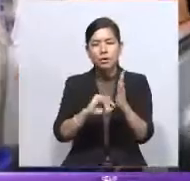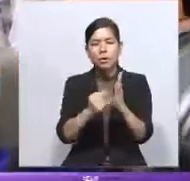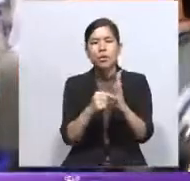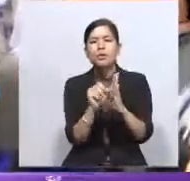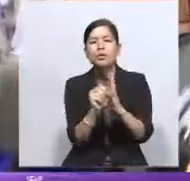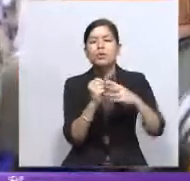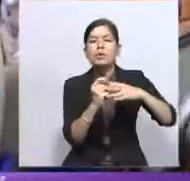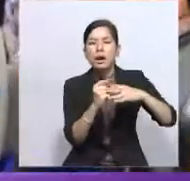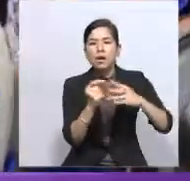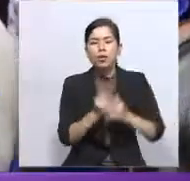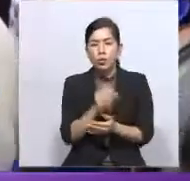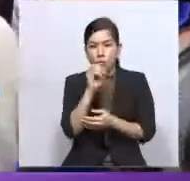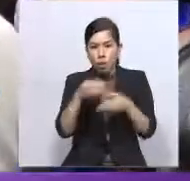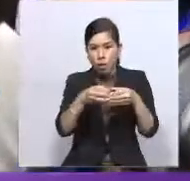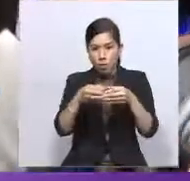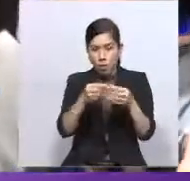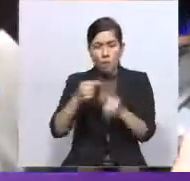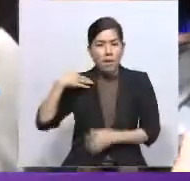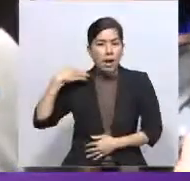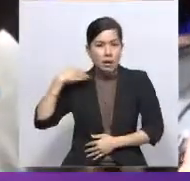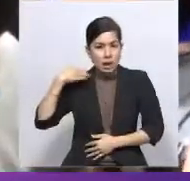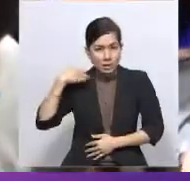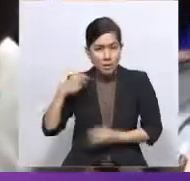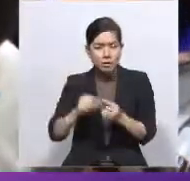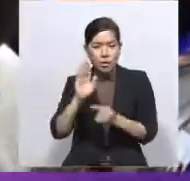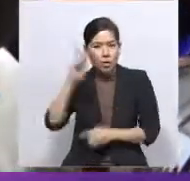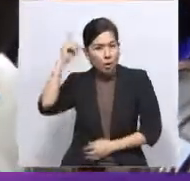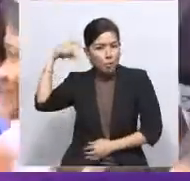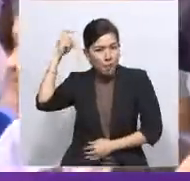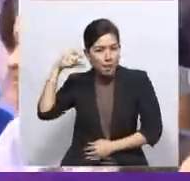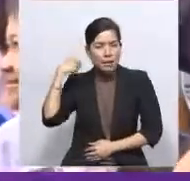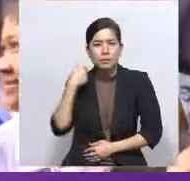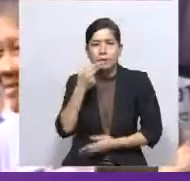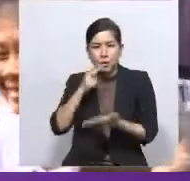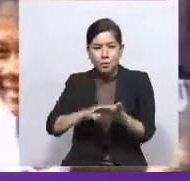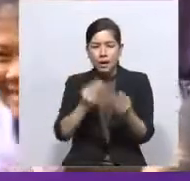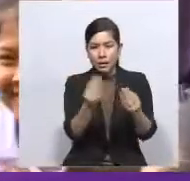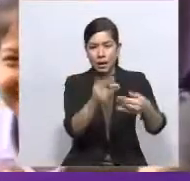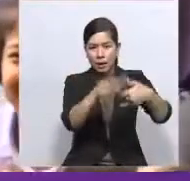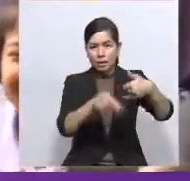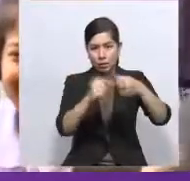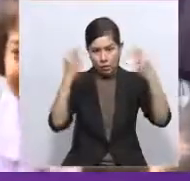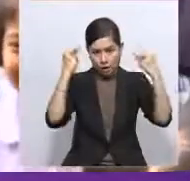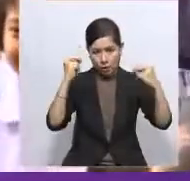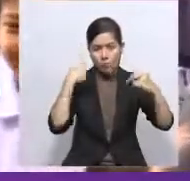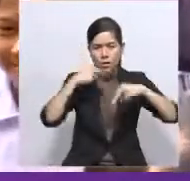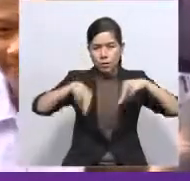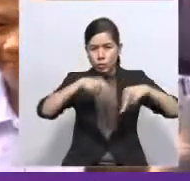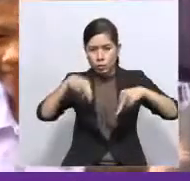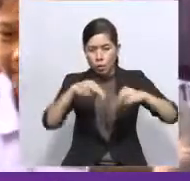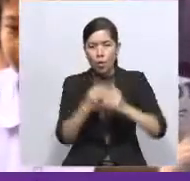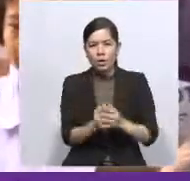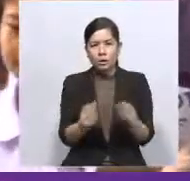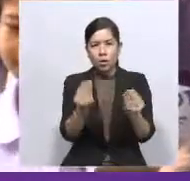และกล่าวกับอาสาสมัครแรงงานเมียนมาหรือ NGO ที่ยื่นหนังสือร้องเรียนให้นายกรัฐมนตรีเข้มงวดกับเจ้าหน้าที่ให้ป